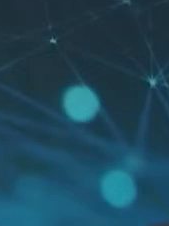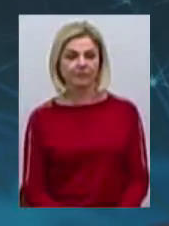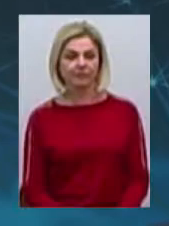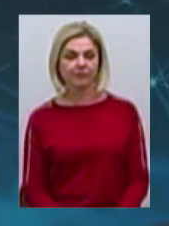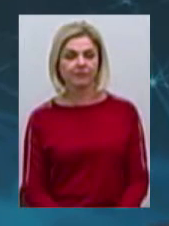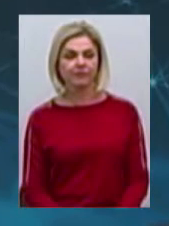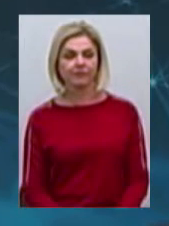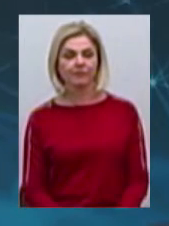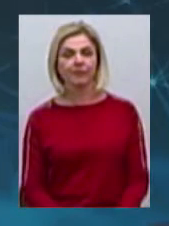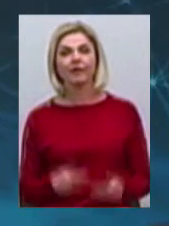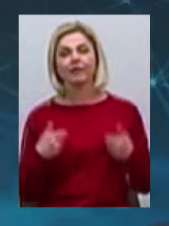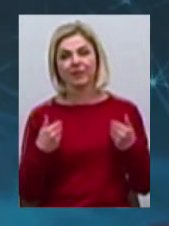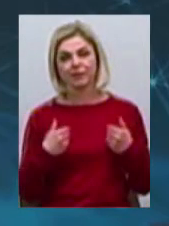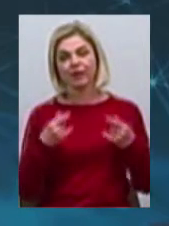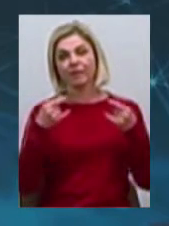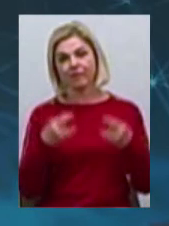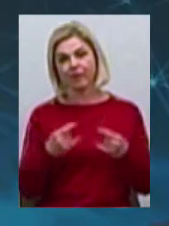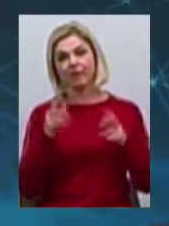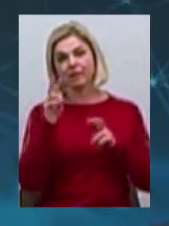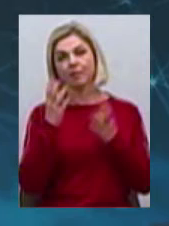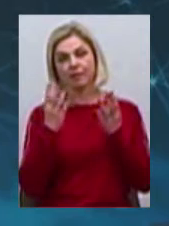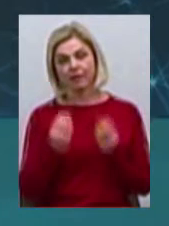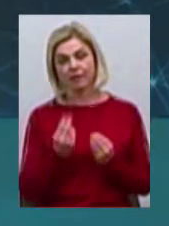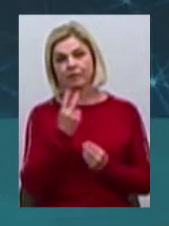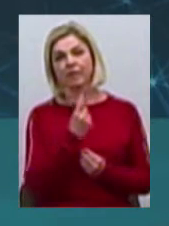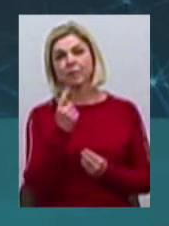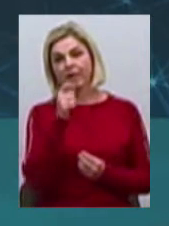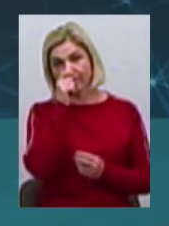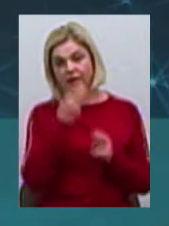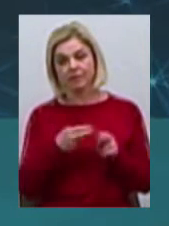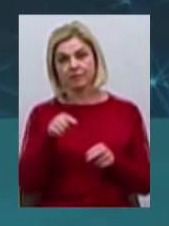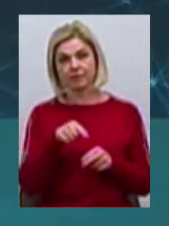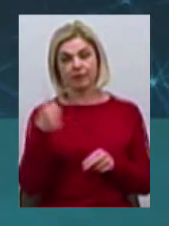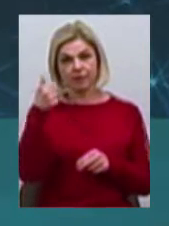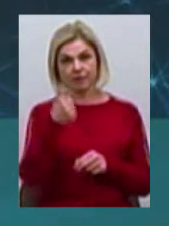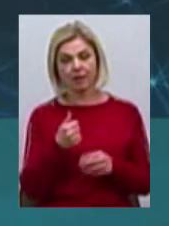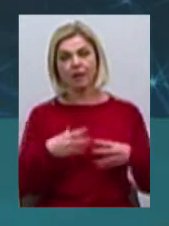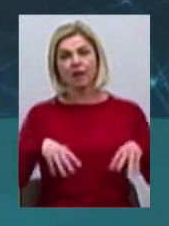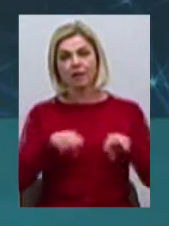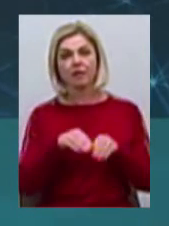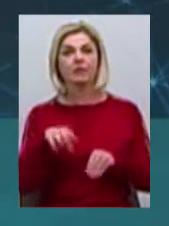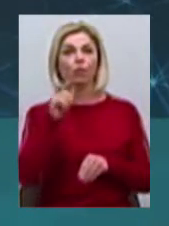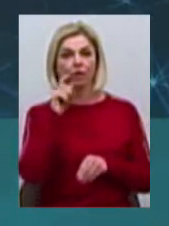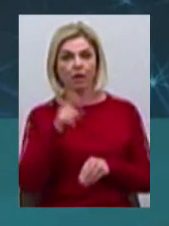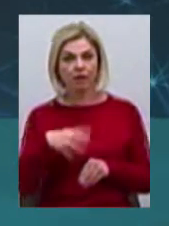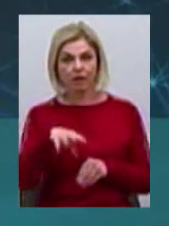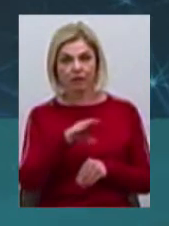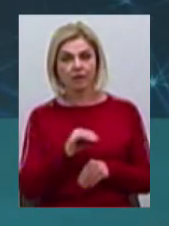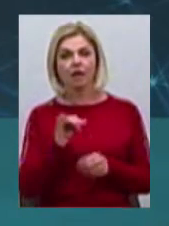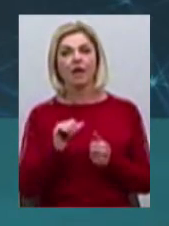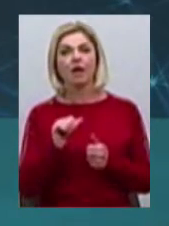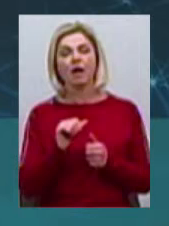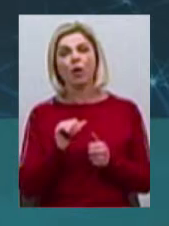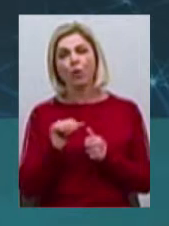Вітаю в прямому ефірі «Тема дня». Я Федір Бондар. 21 квітня в цю неділю ми разом з усією Україною, крім, звісно, тимчасово